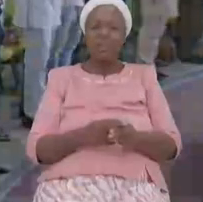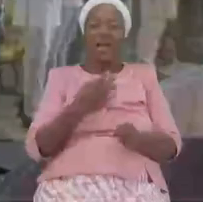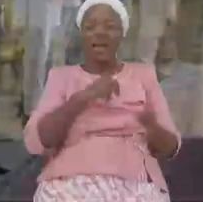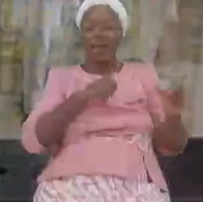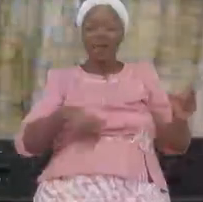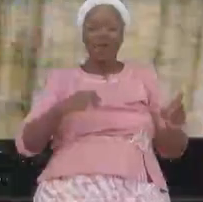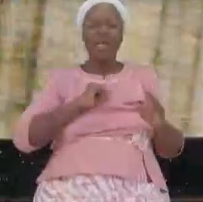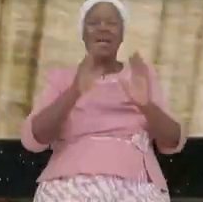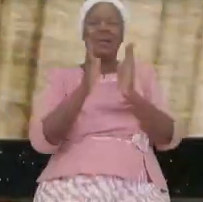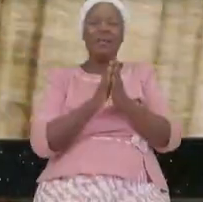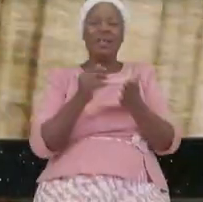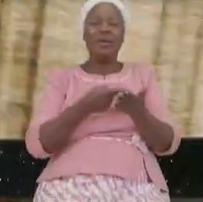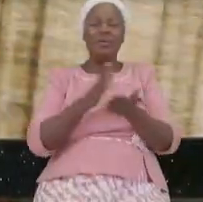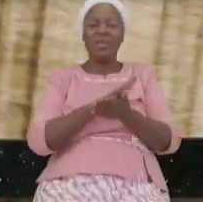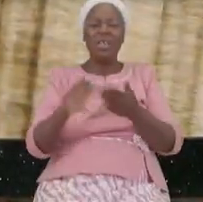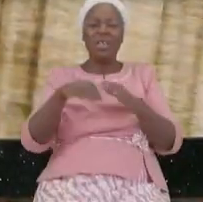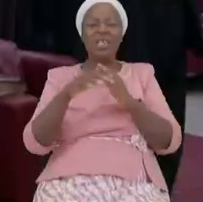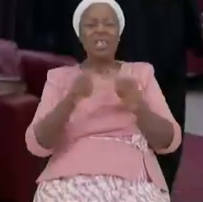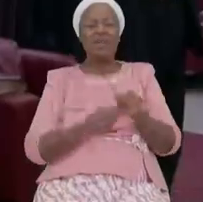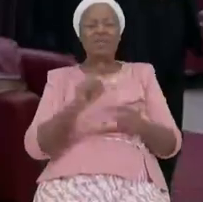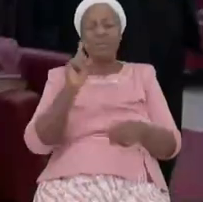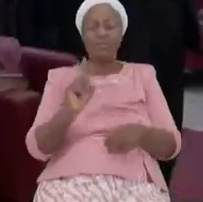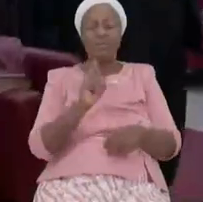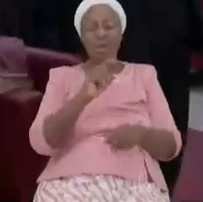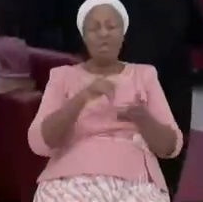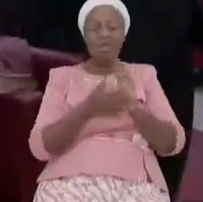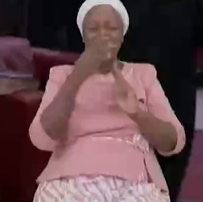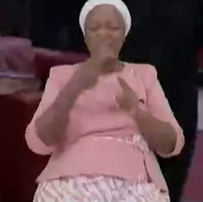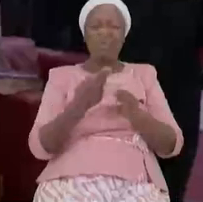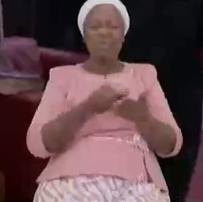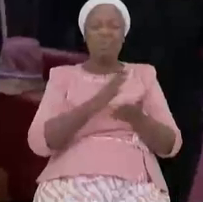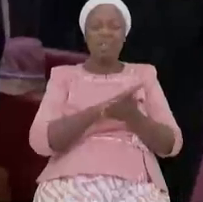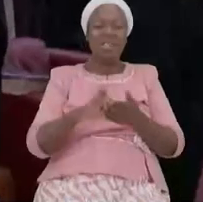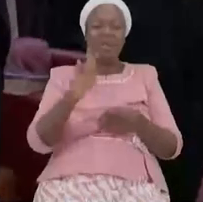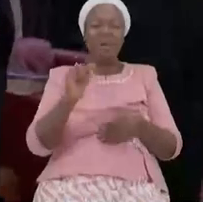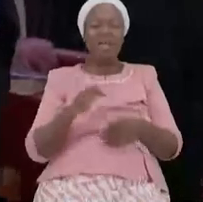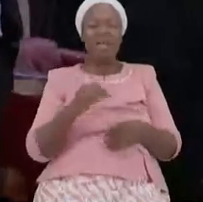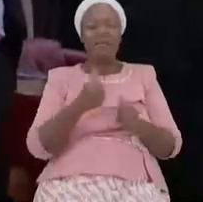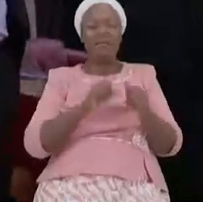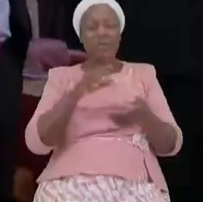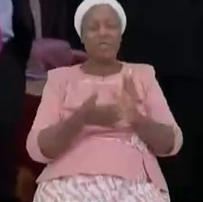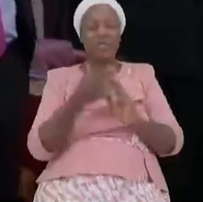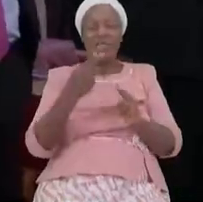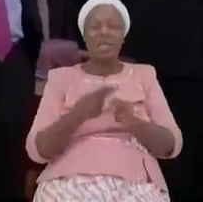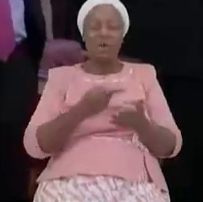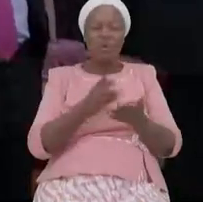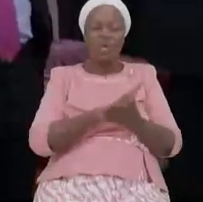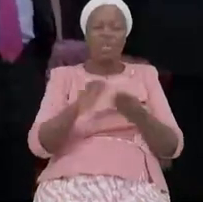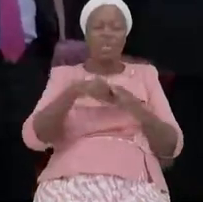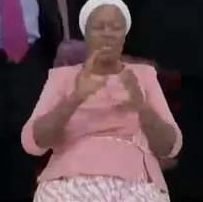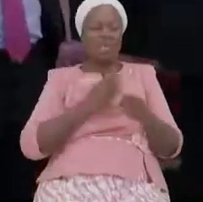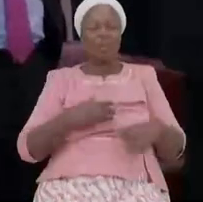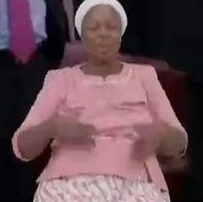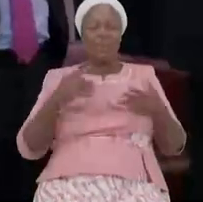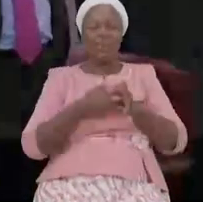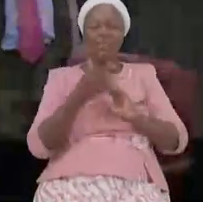la sainteté dans la vie de chacun, la sainteté pour tout le monde, la sainteté dans nos vies, la sainteté dans nos